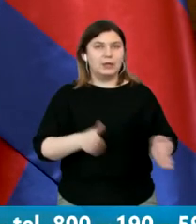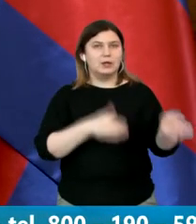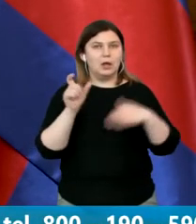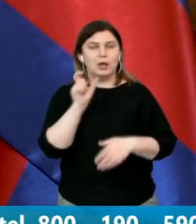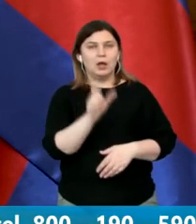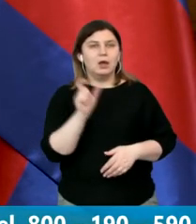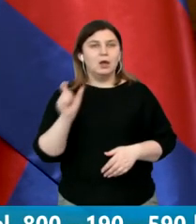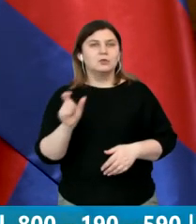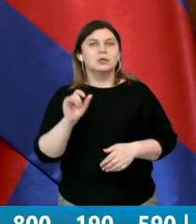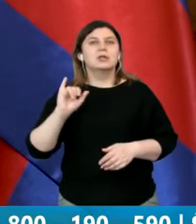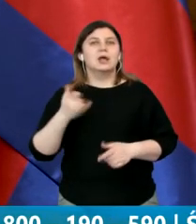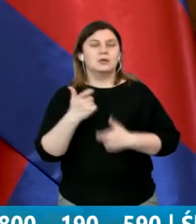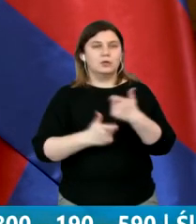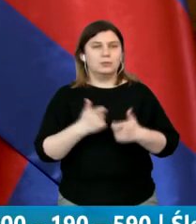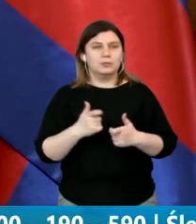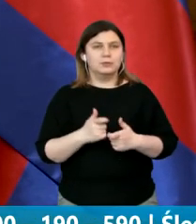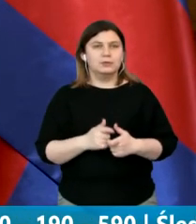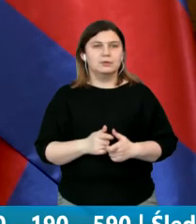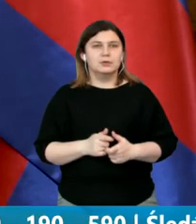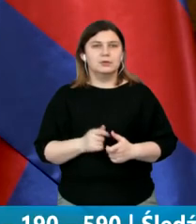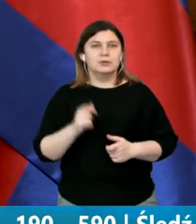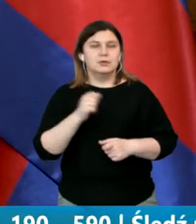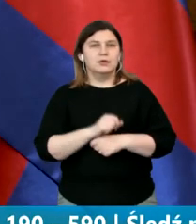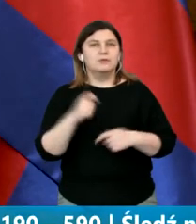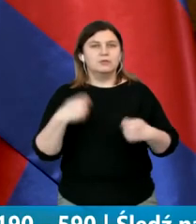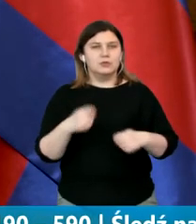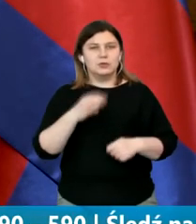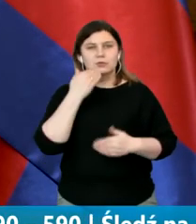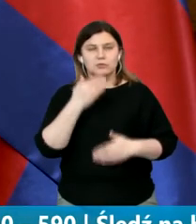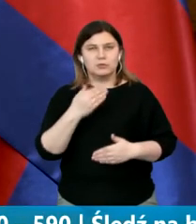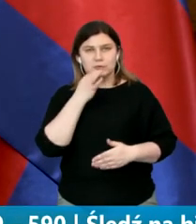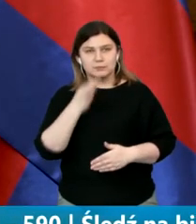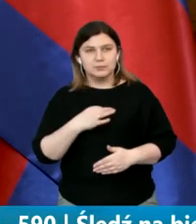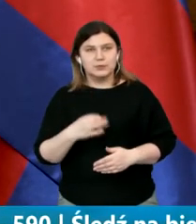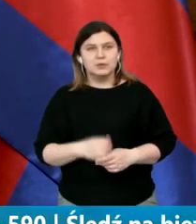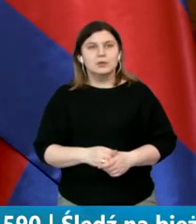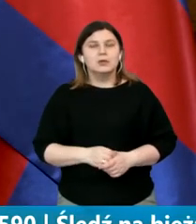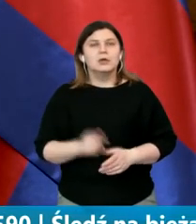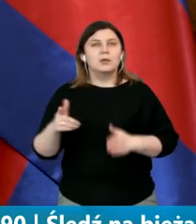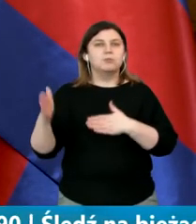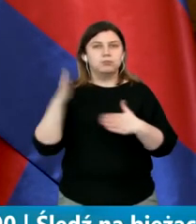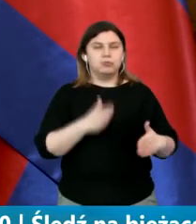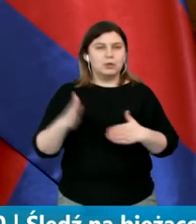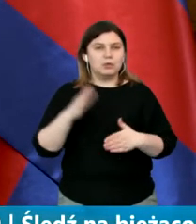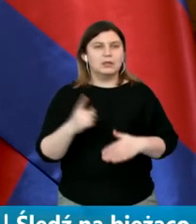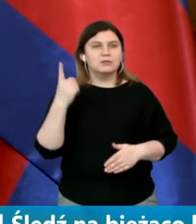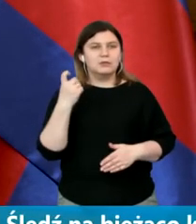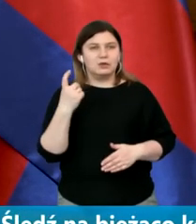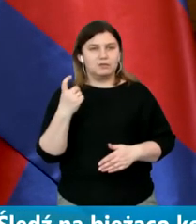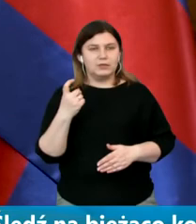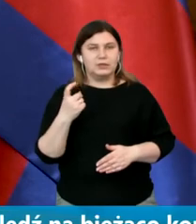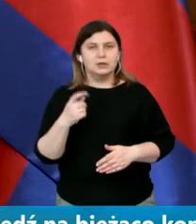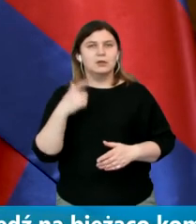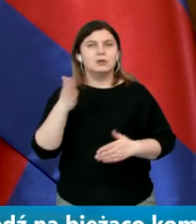jak to robimy w Szczecinie? Dziękuję Panie Sebastianie za to pytanie. Oczywiście przygotujemy się do tego za chwilę i